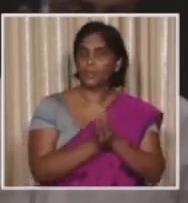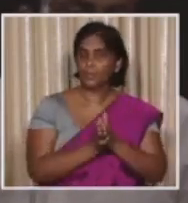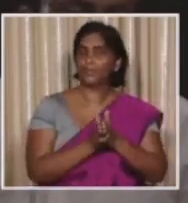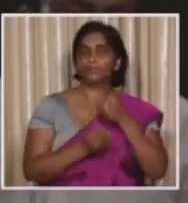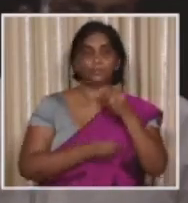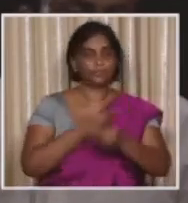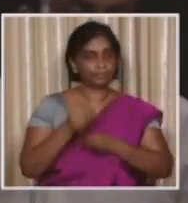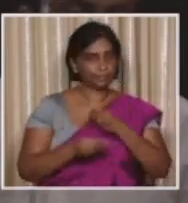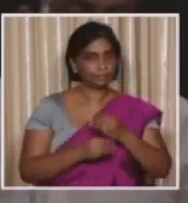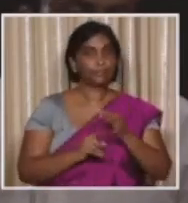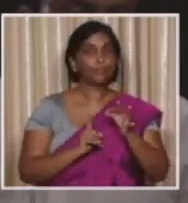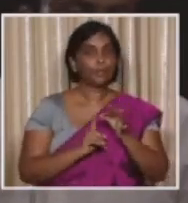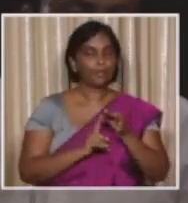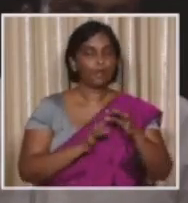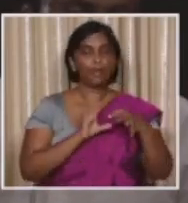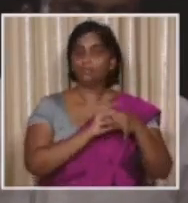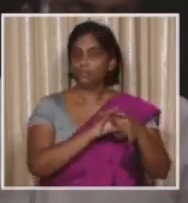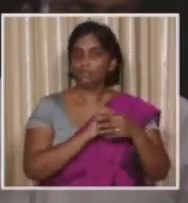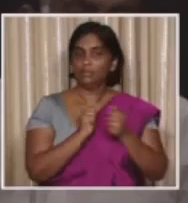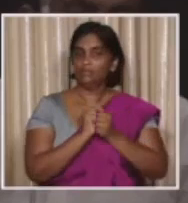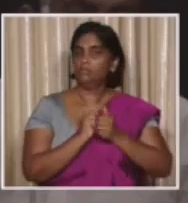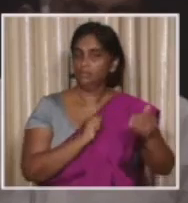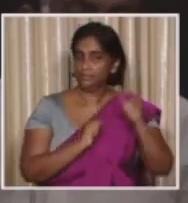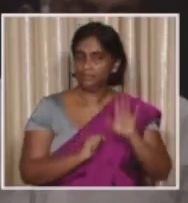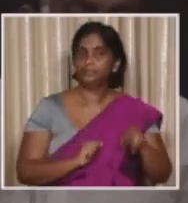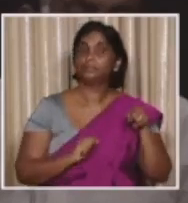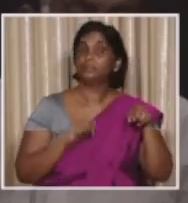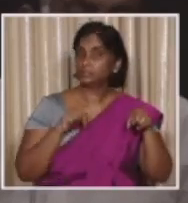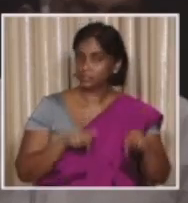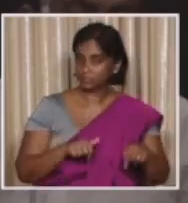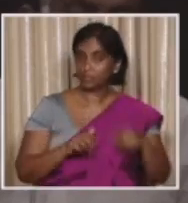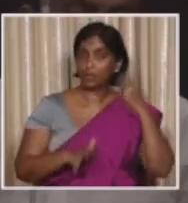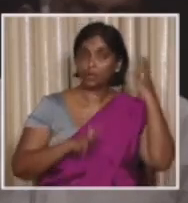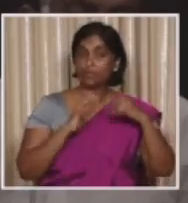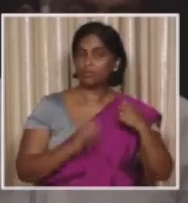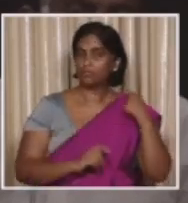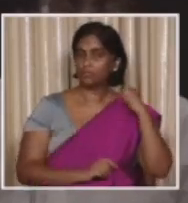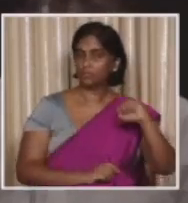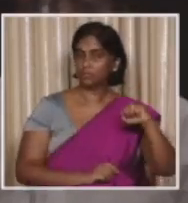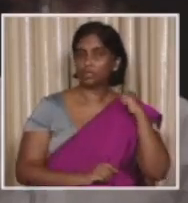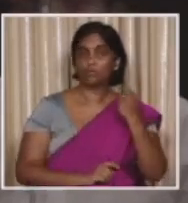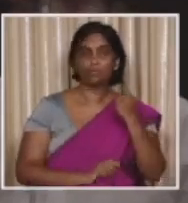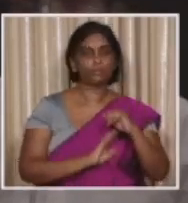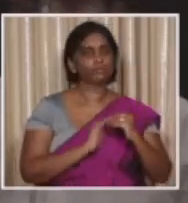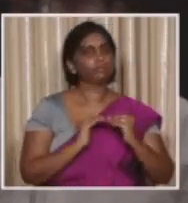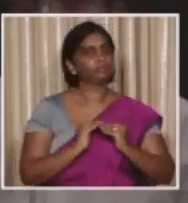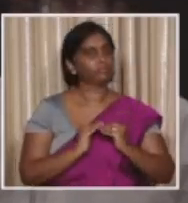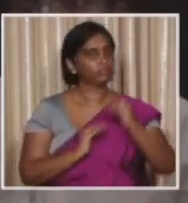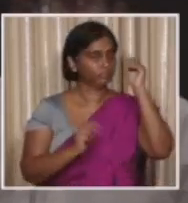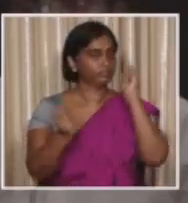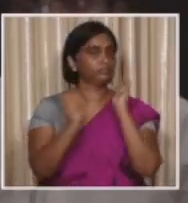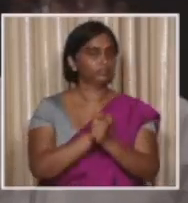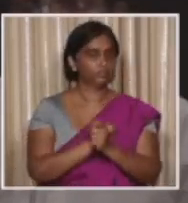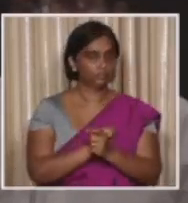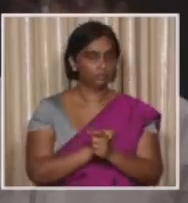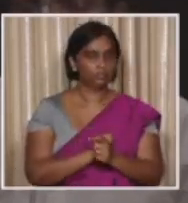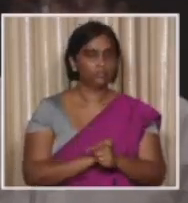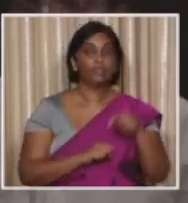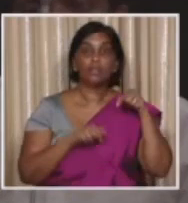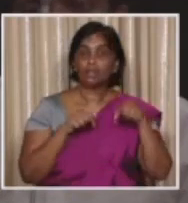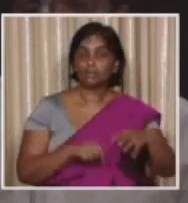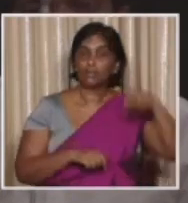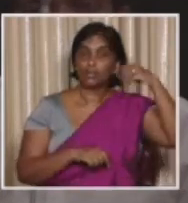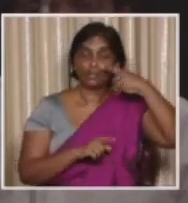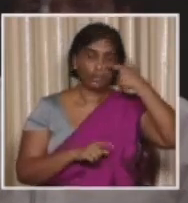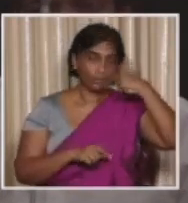ව්‍යාපාර පෞද්ගලික හවුල් ව්‍යාපාර දවට ගිහිල්ලා අද ලෝකයේ බලවත්ම ආර්ථිකයක් බවට පරිවර්තනය වෙලා තියෙනවා. අද